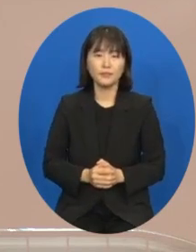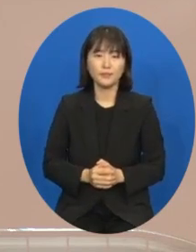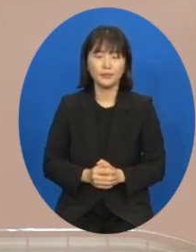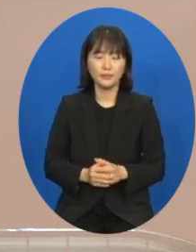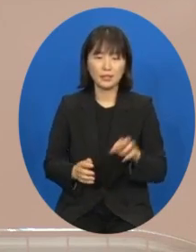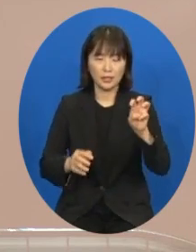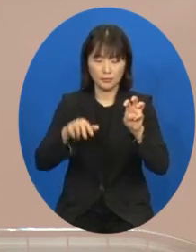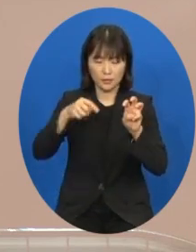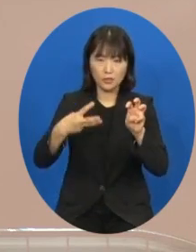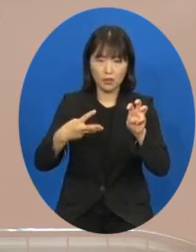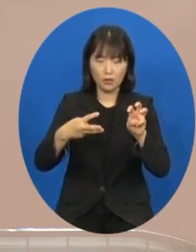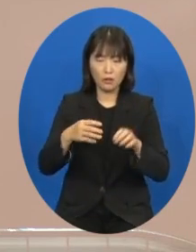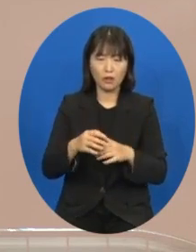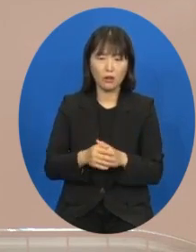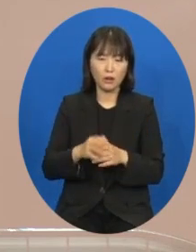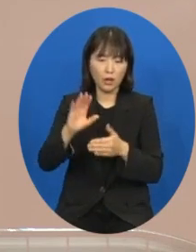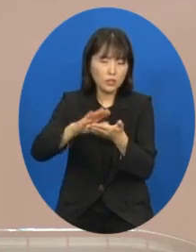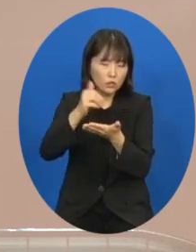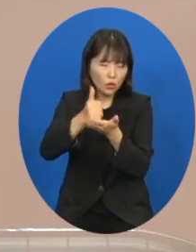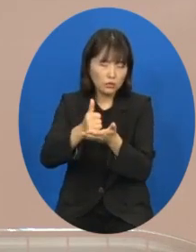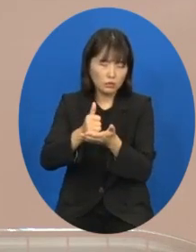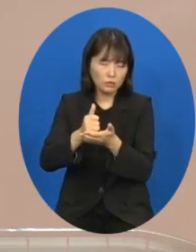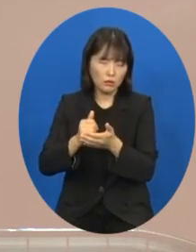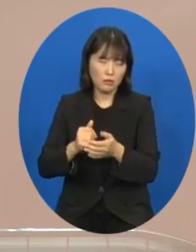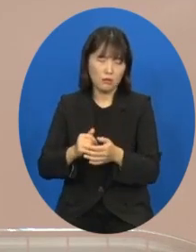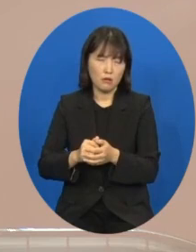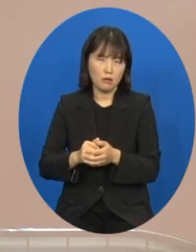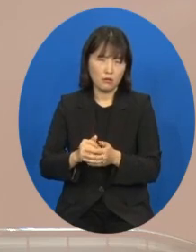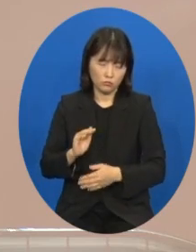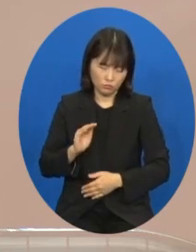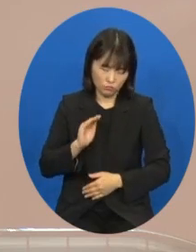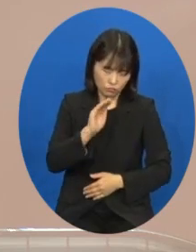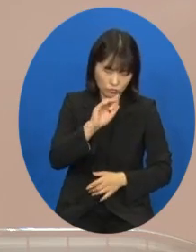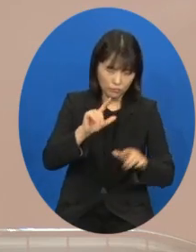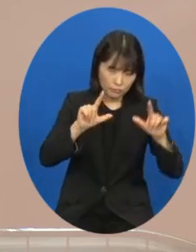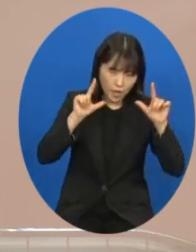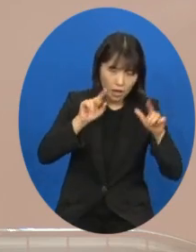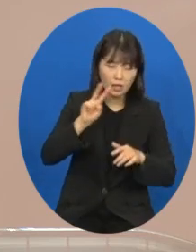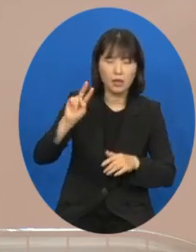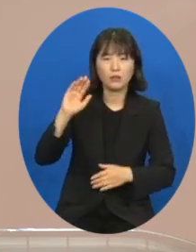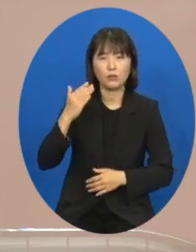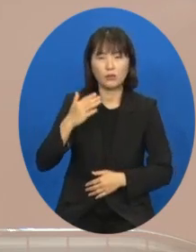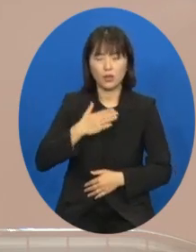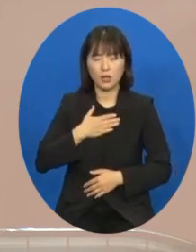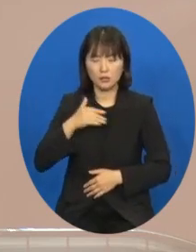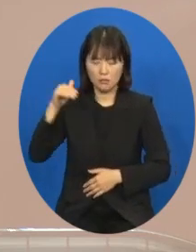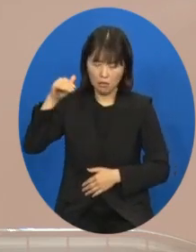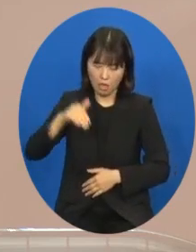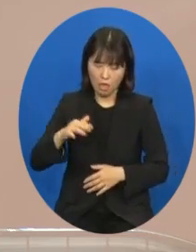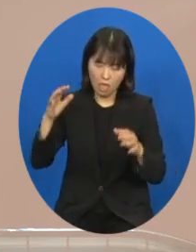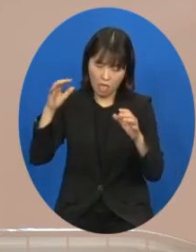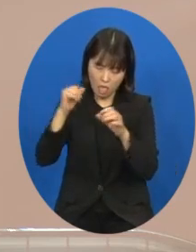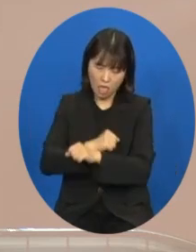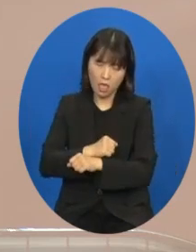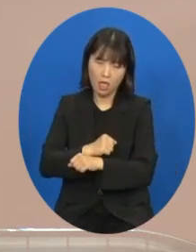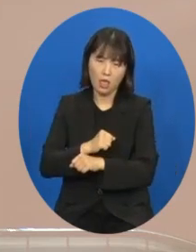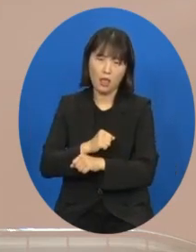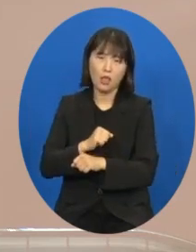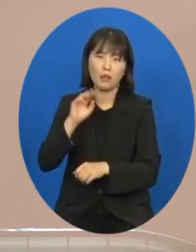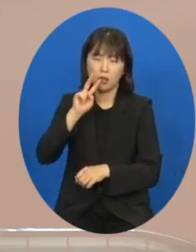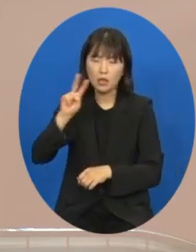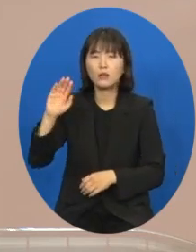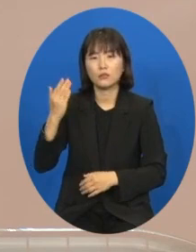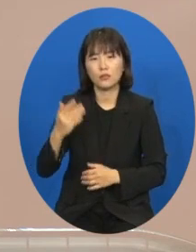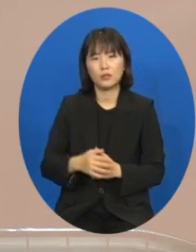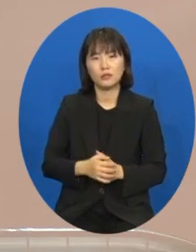30절에 그는 흥하여야 하겠고 나는 쇠하여야 하리라 이렇게 말씀했습니다. 여러분이